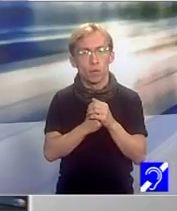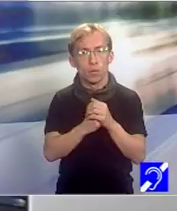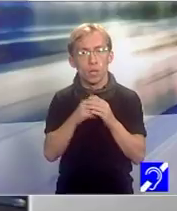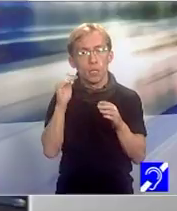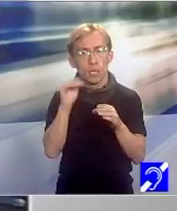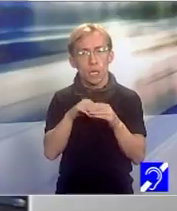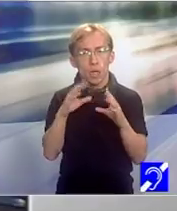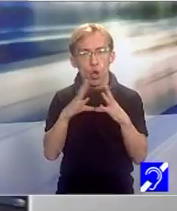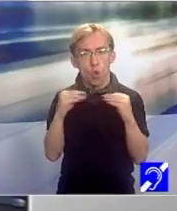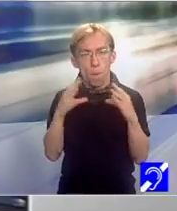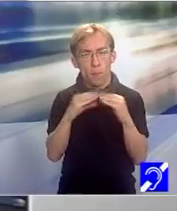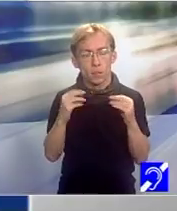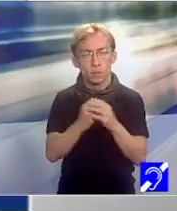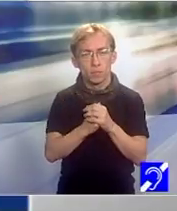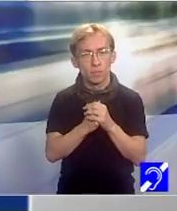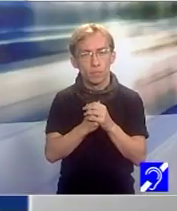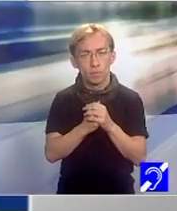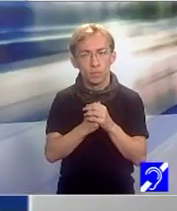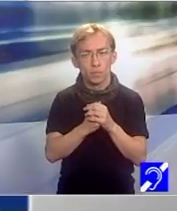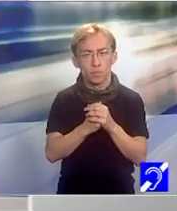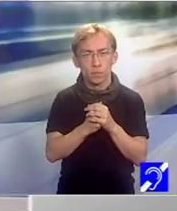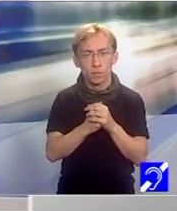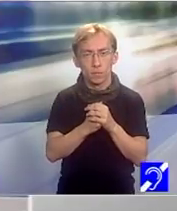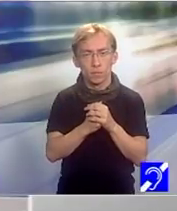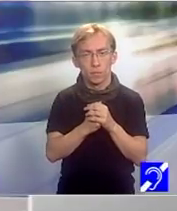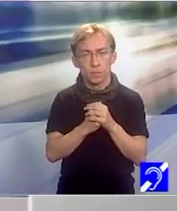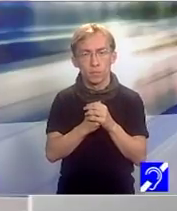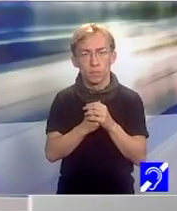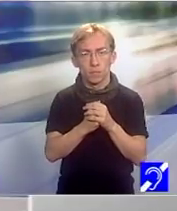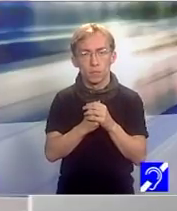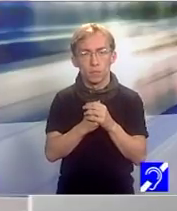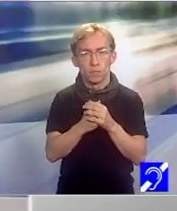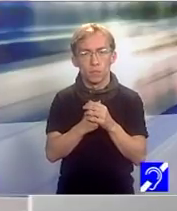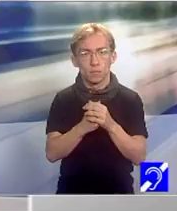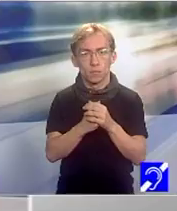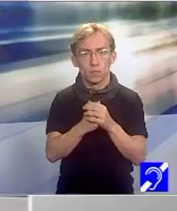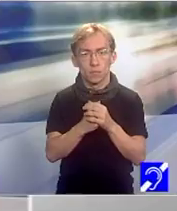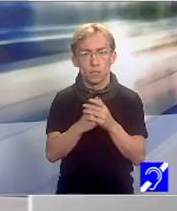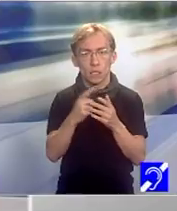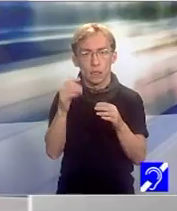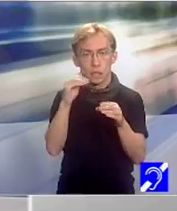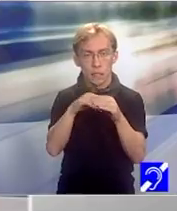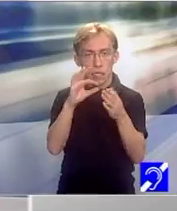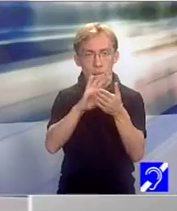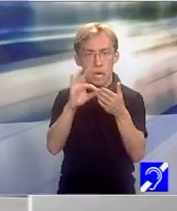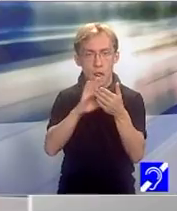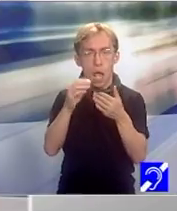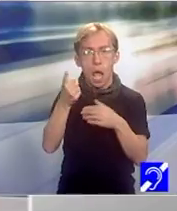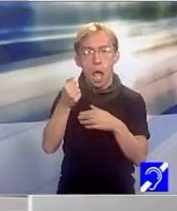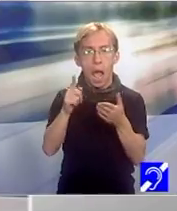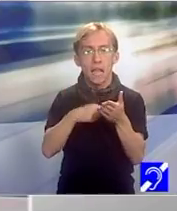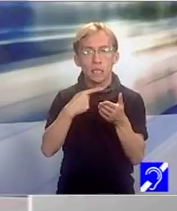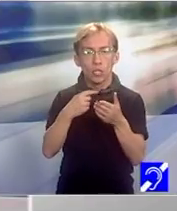România. Ce este această autorizație? Deci este ceva de nu-ți vine să crezi. Scrie în articolul 699